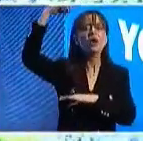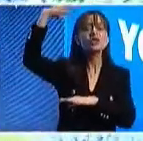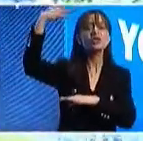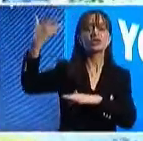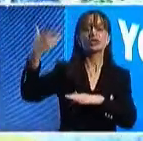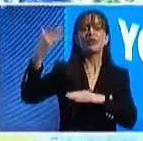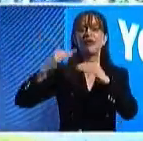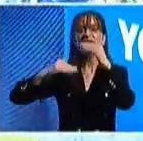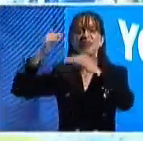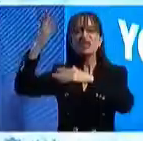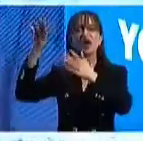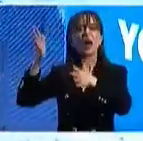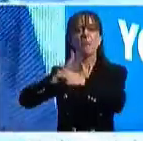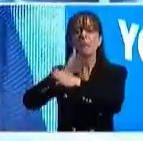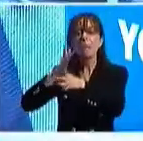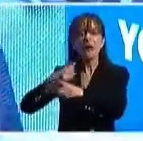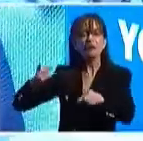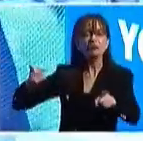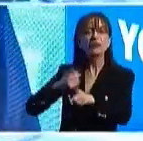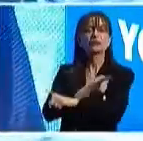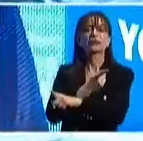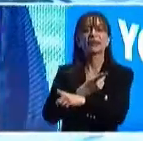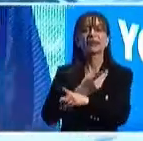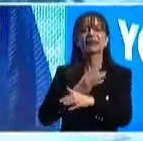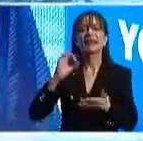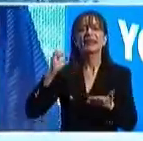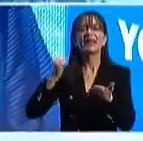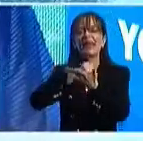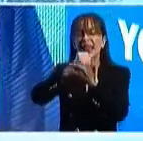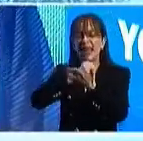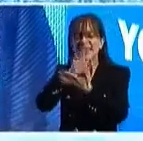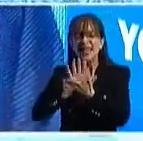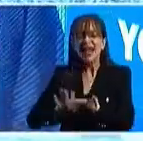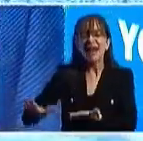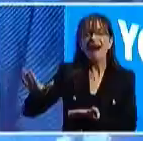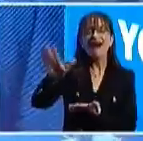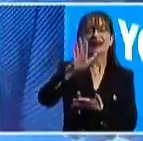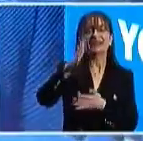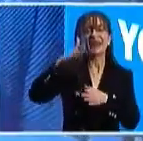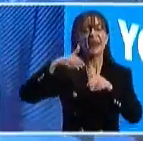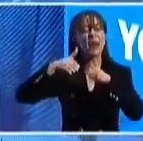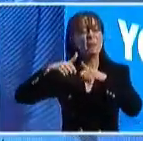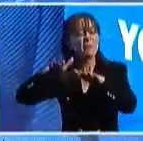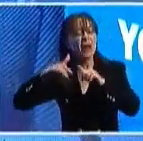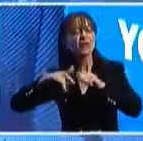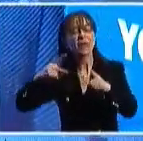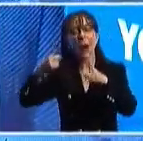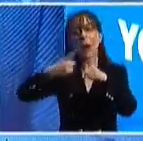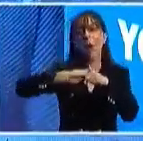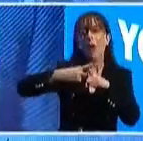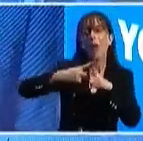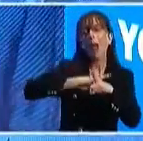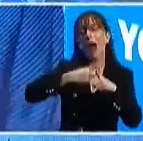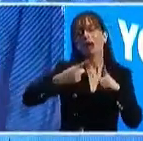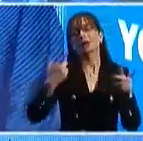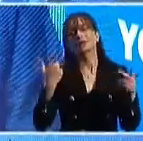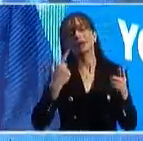inşaat malzemesini, yeşil alanları, parkları ortak bir dile göre yapacağız. Ve